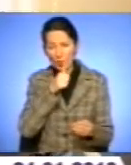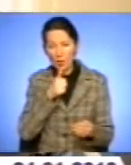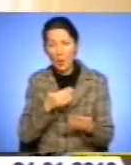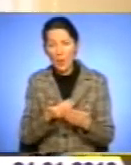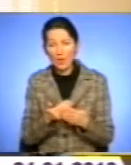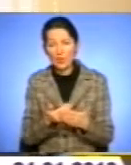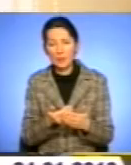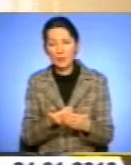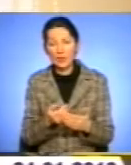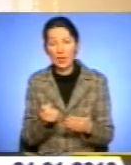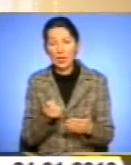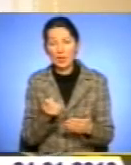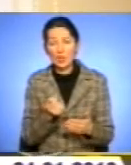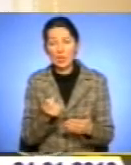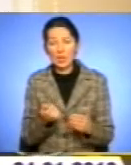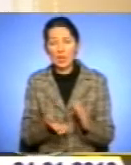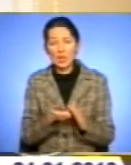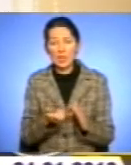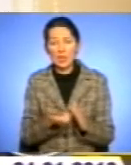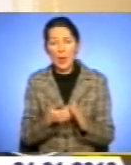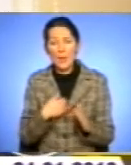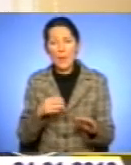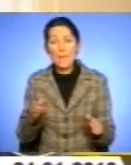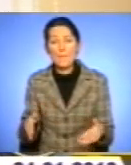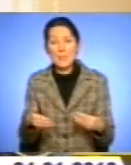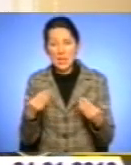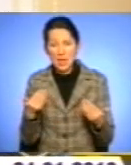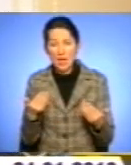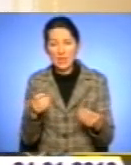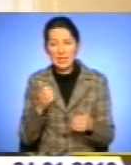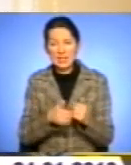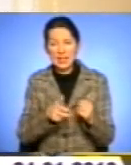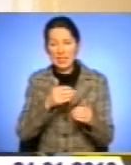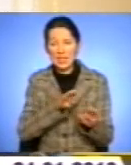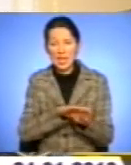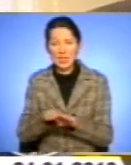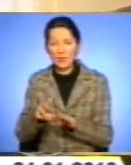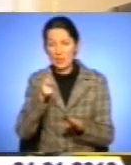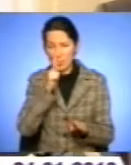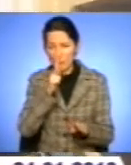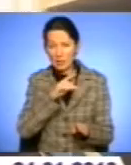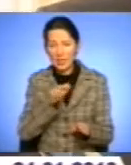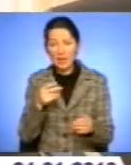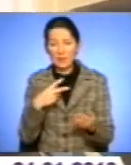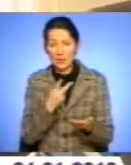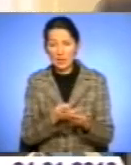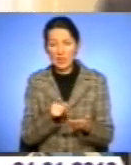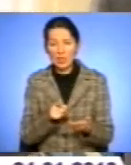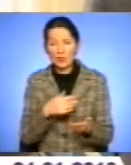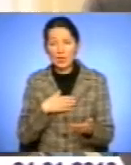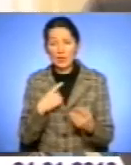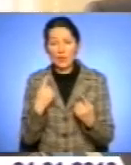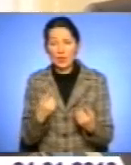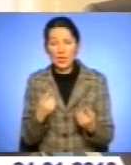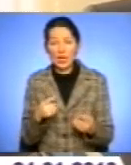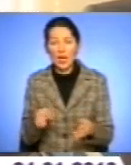сьогоднішнє число погасили нам цю заборгованість в січні місяці. Позитивно оцінила роботу Пенсійного фонду обласна влада. Що